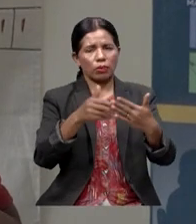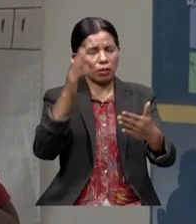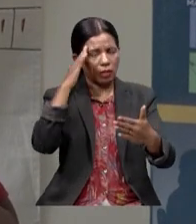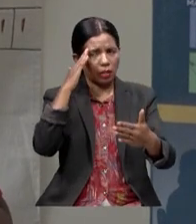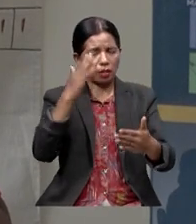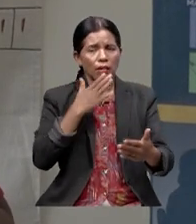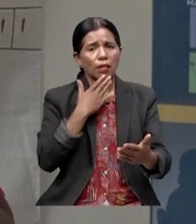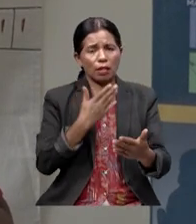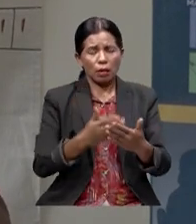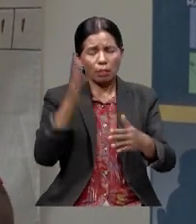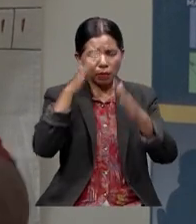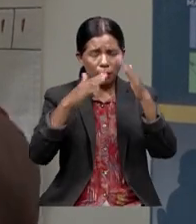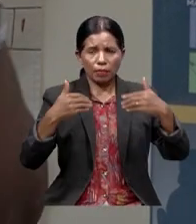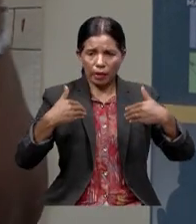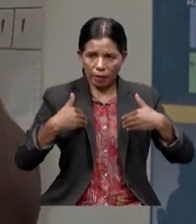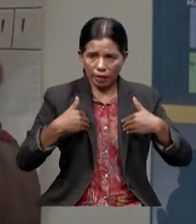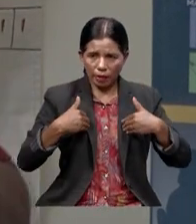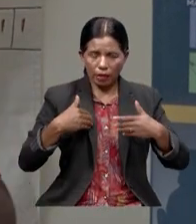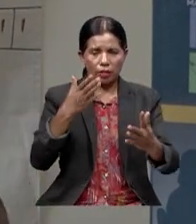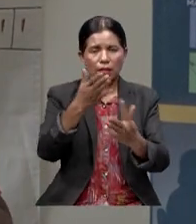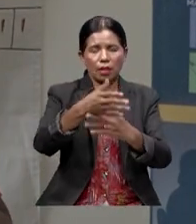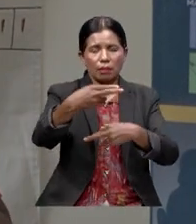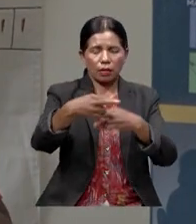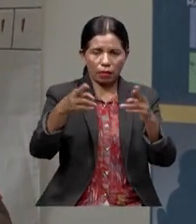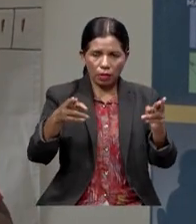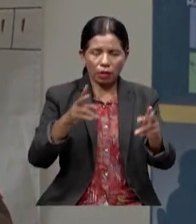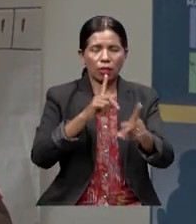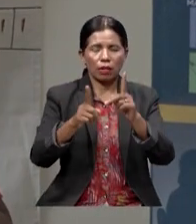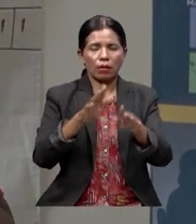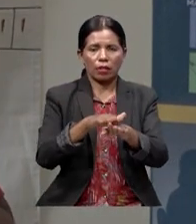kliu problema ne be imiha. Tamai quartu lar atu resolve.